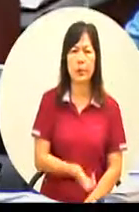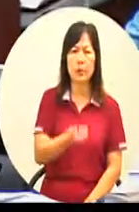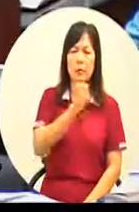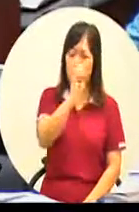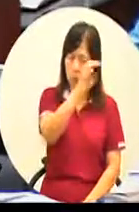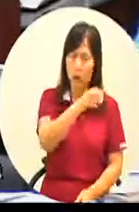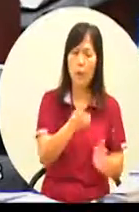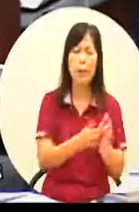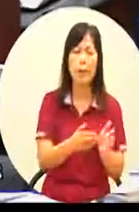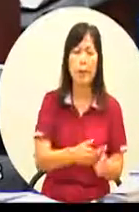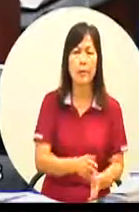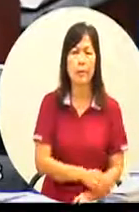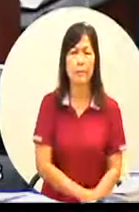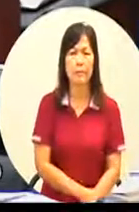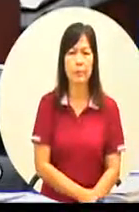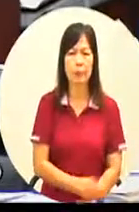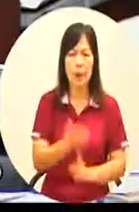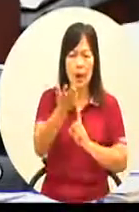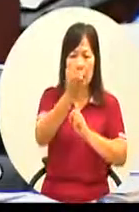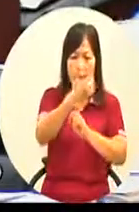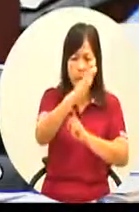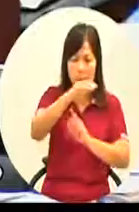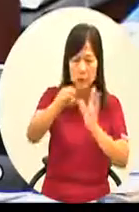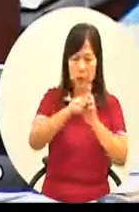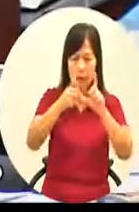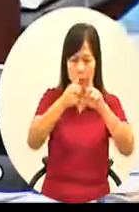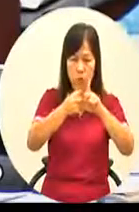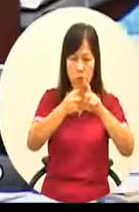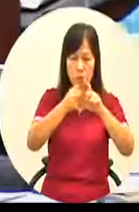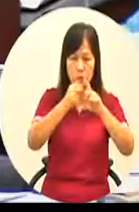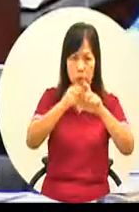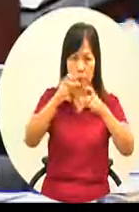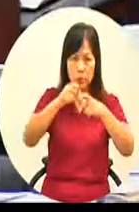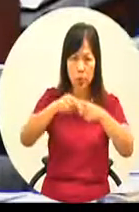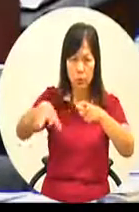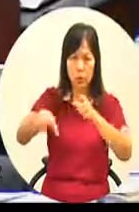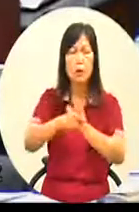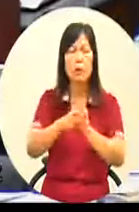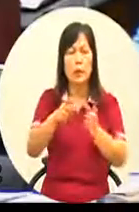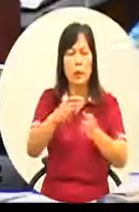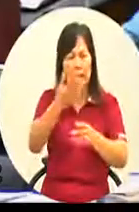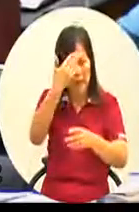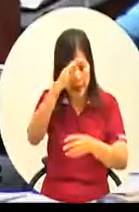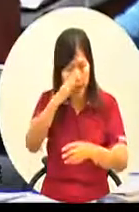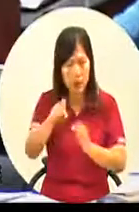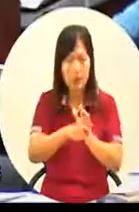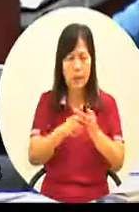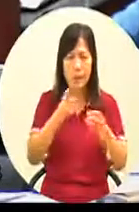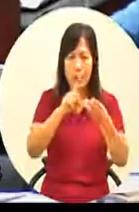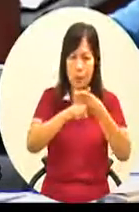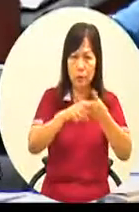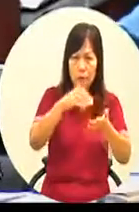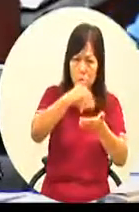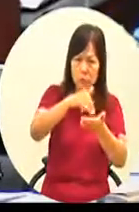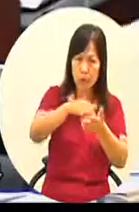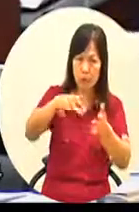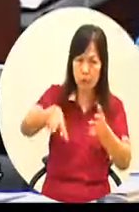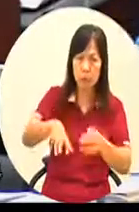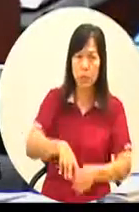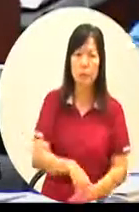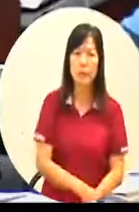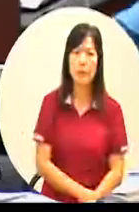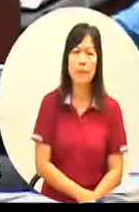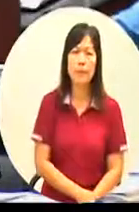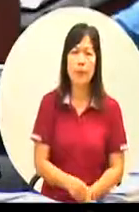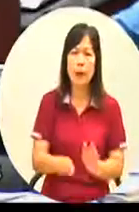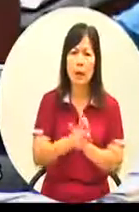讲。迄个按基山区公所好个在，好个在，因为按主计处认为讲，哎